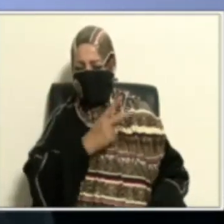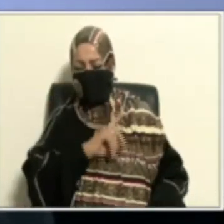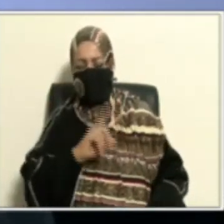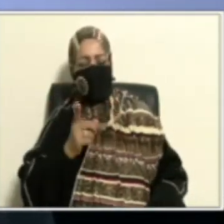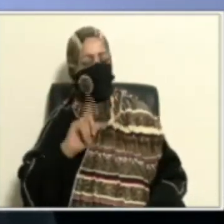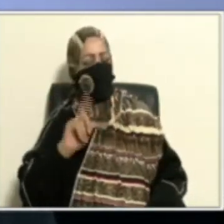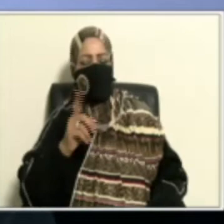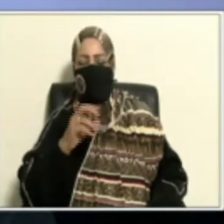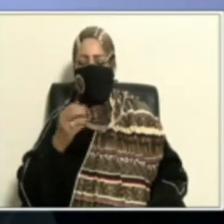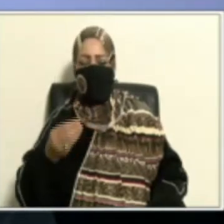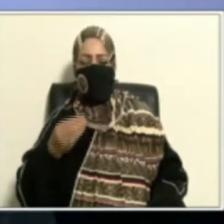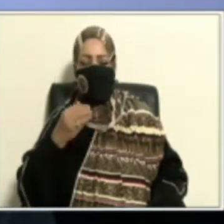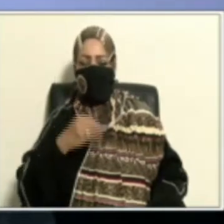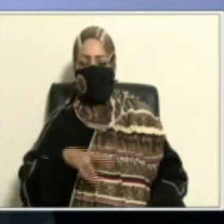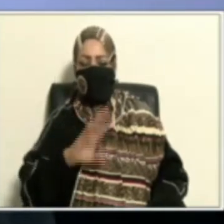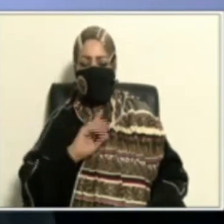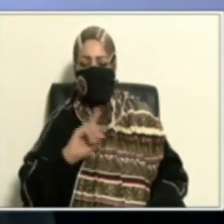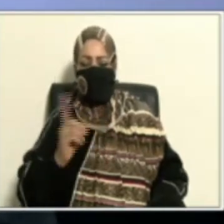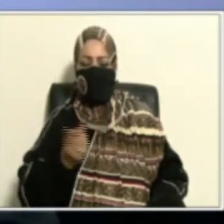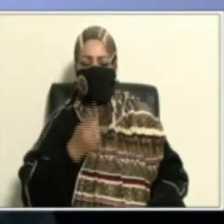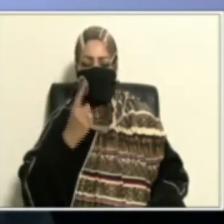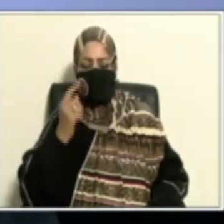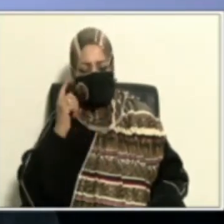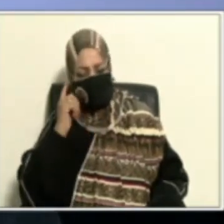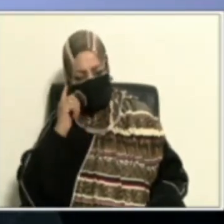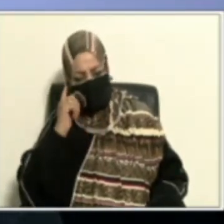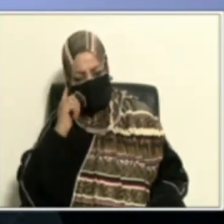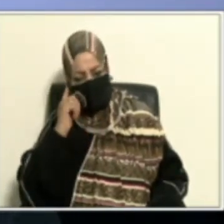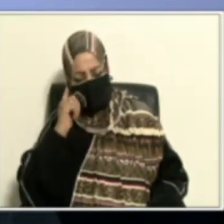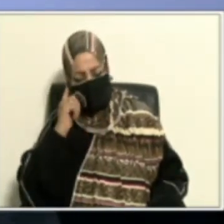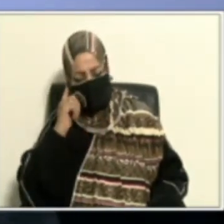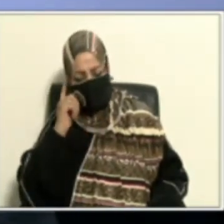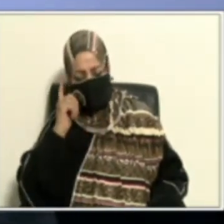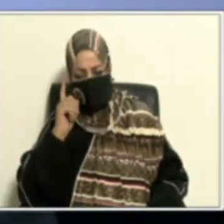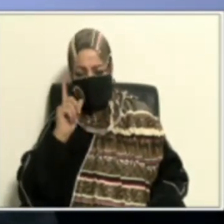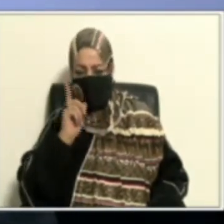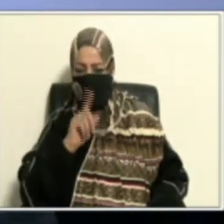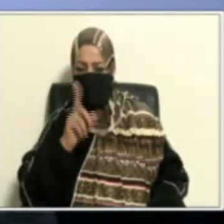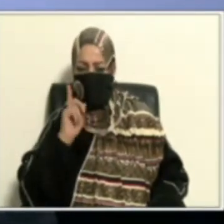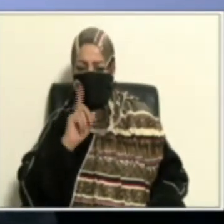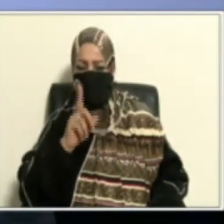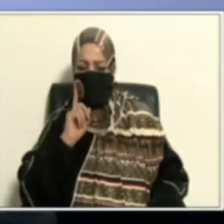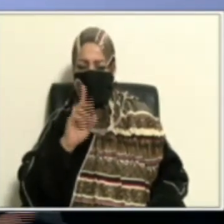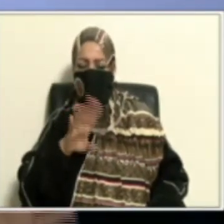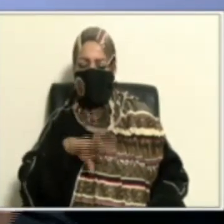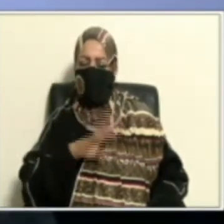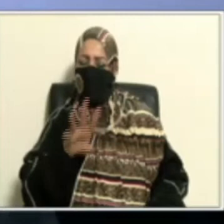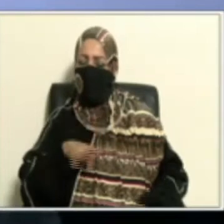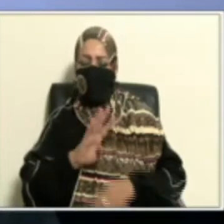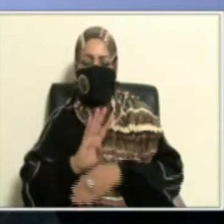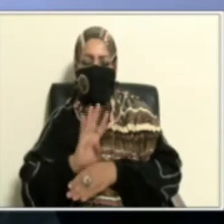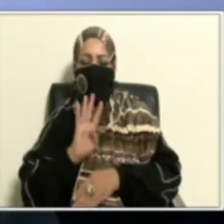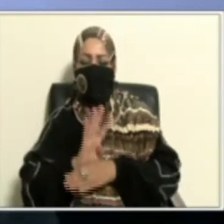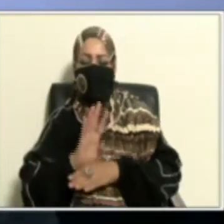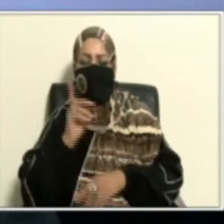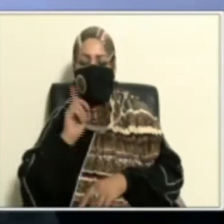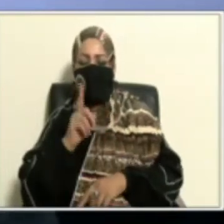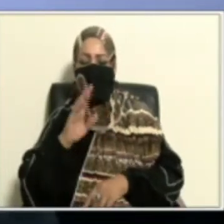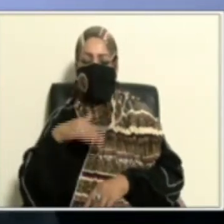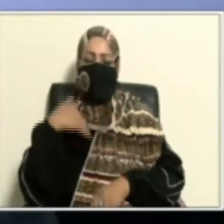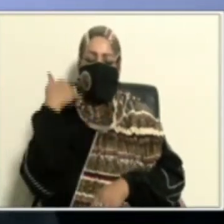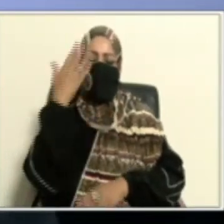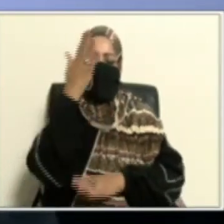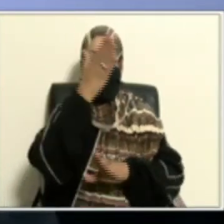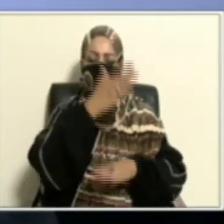إلى صلاة المغرب، حتى بعد أذان المغرب لا توجد صلاة عندنا، وهذا هو زي ما قلنا